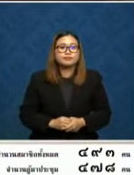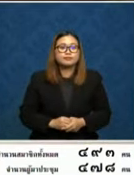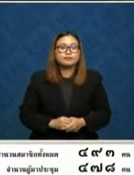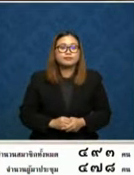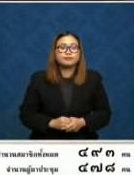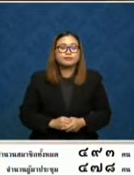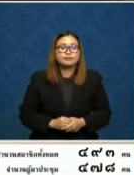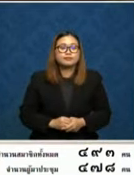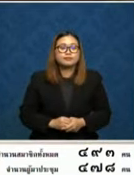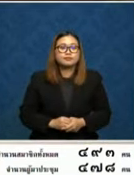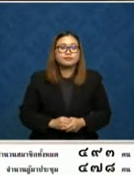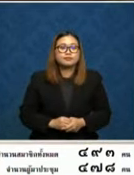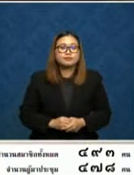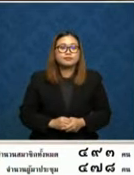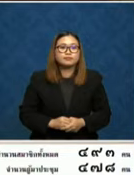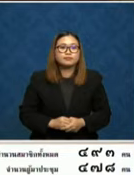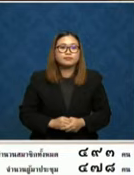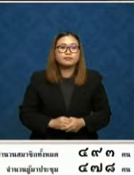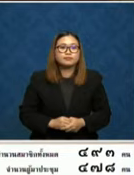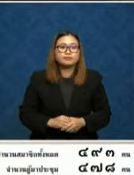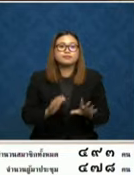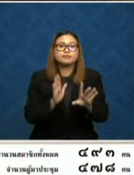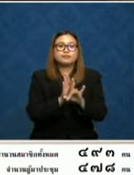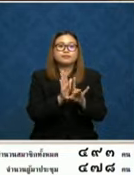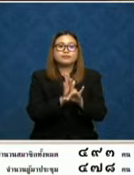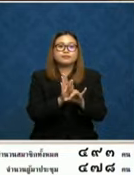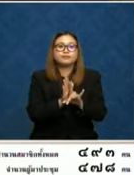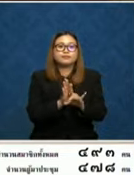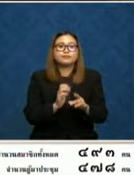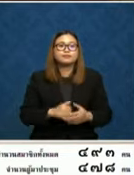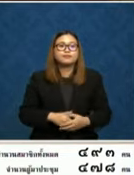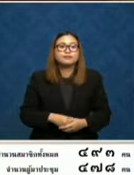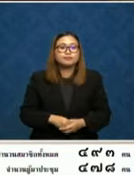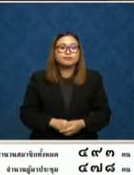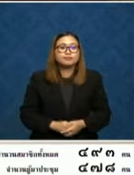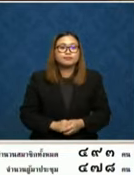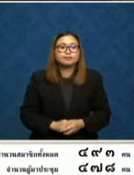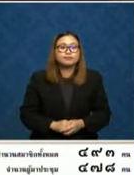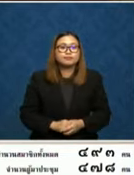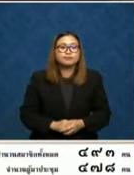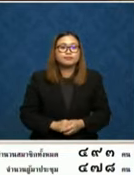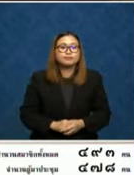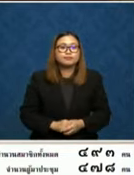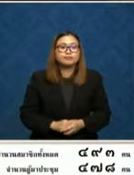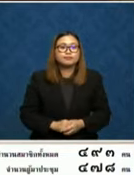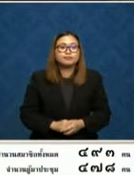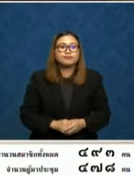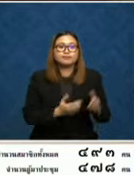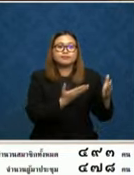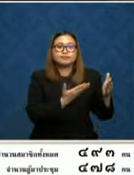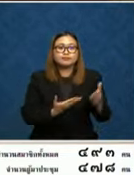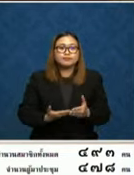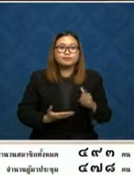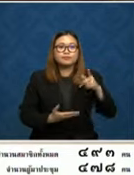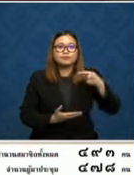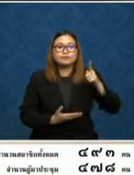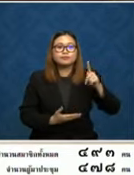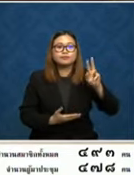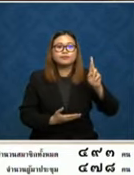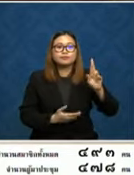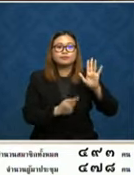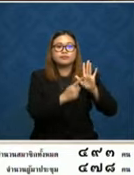ครับท่านสุดท้ายนะครับขอเชิญคุณปรเมศวิ